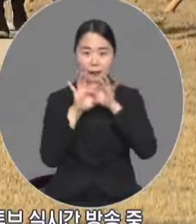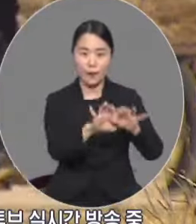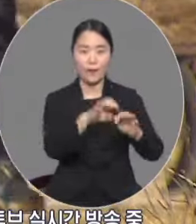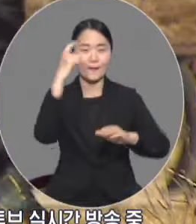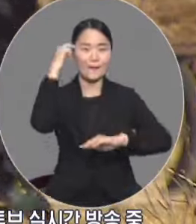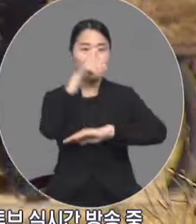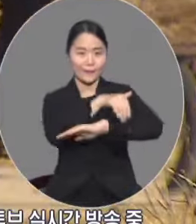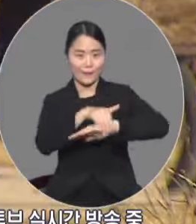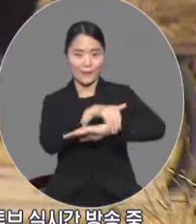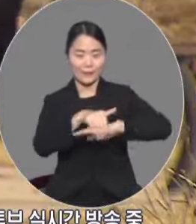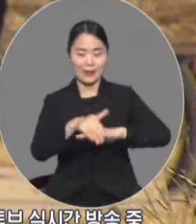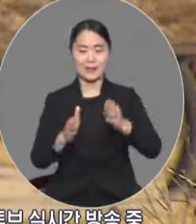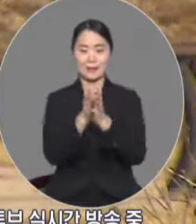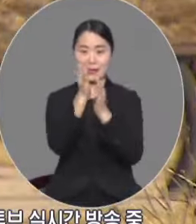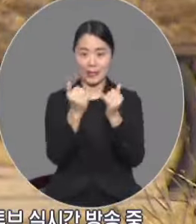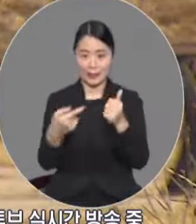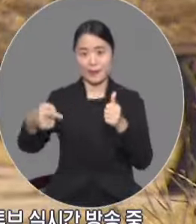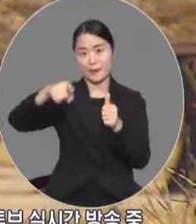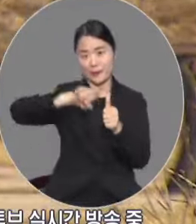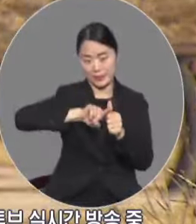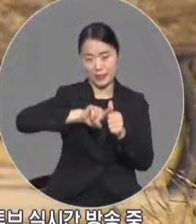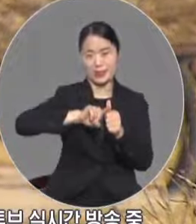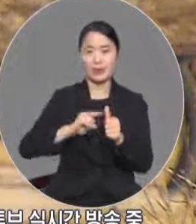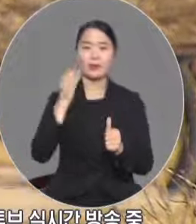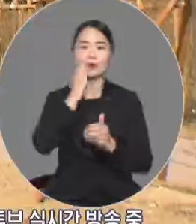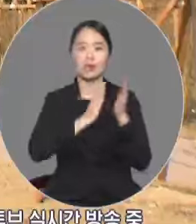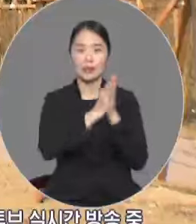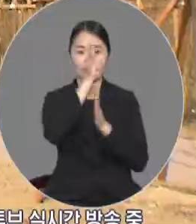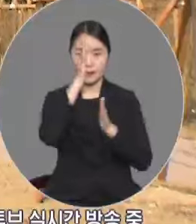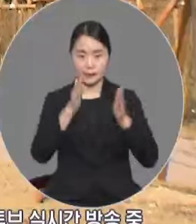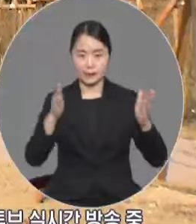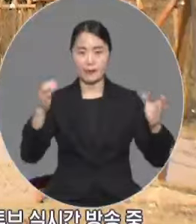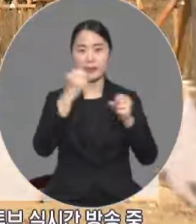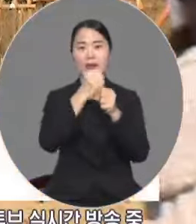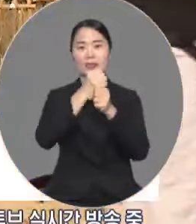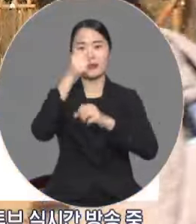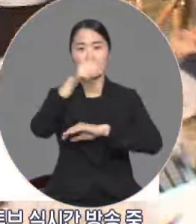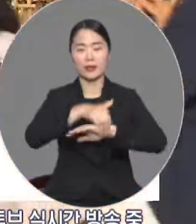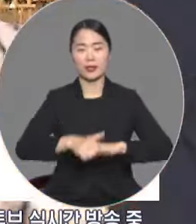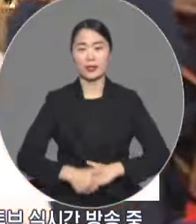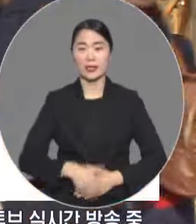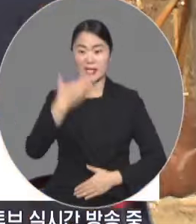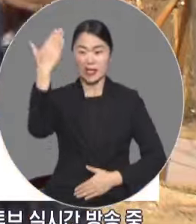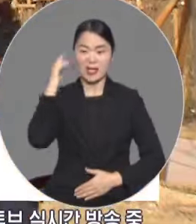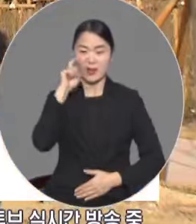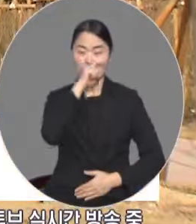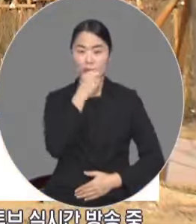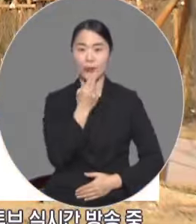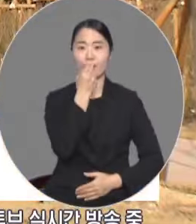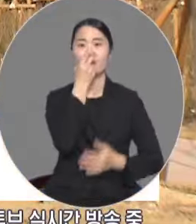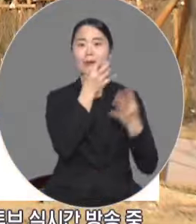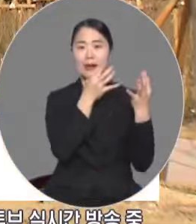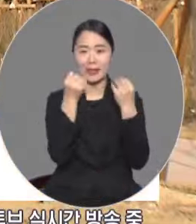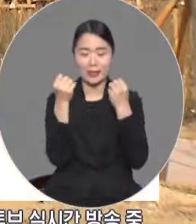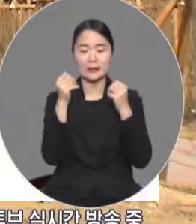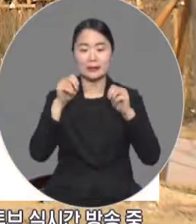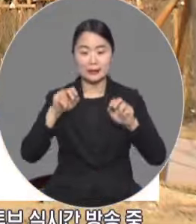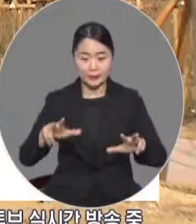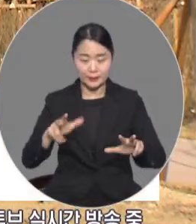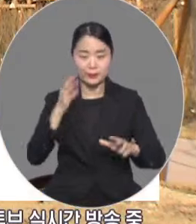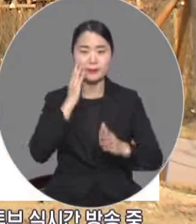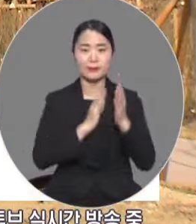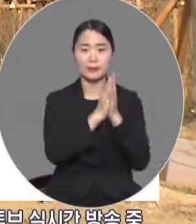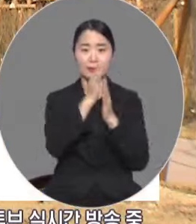그리고 시민들과 함께 숲을 가꿔갈 계획입니다. 과거에 공해가 많았지만 이렇게 숲길이 조성됨으로